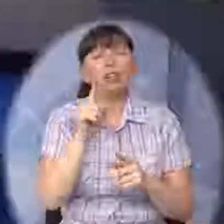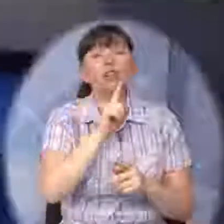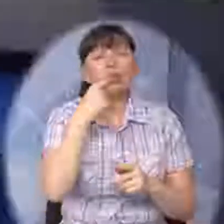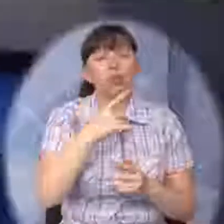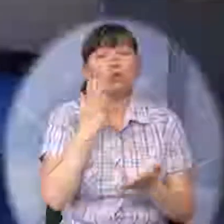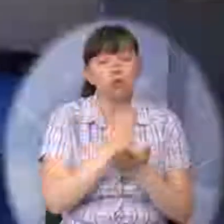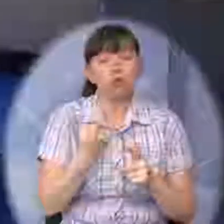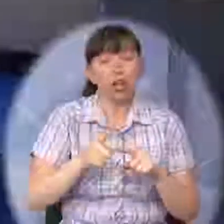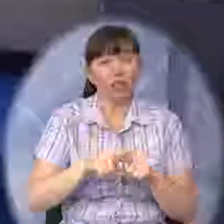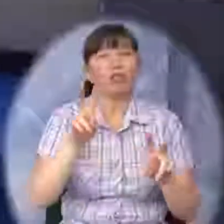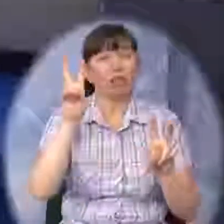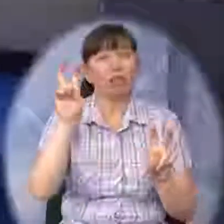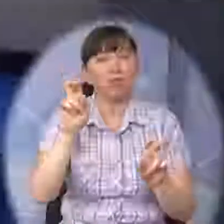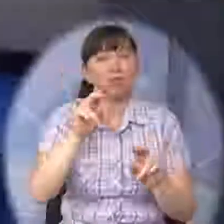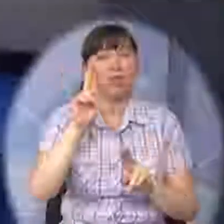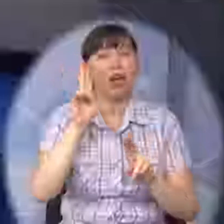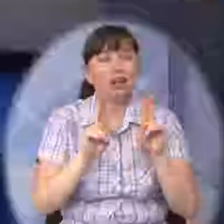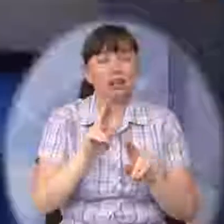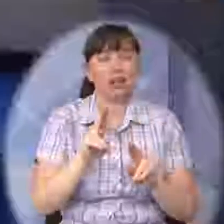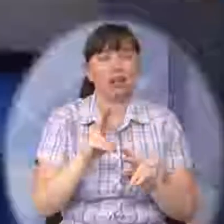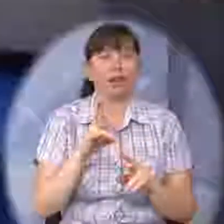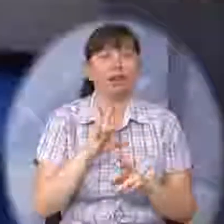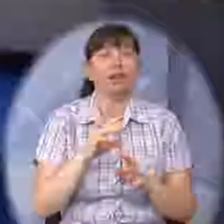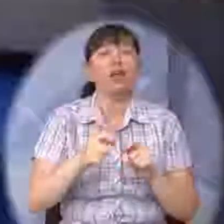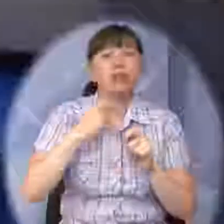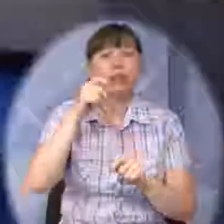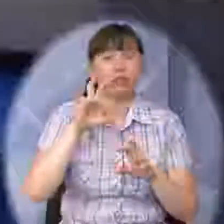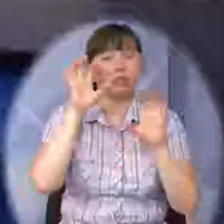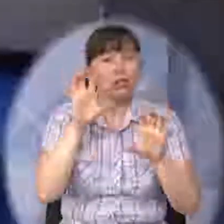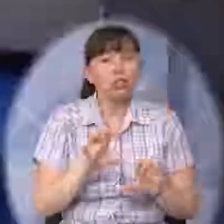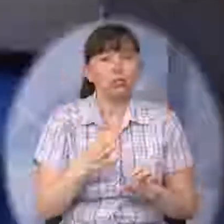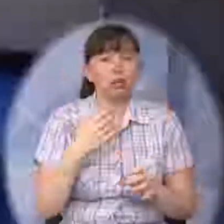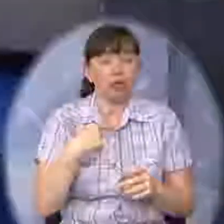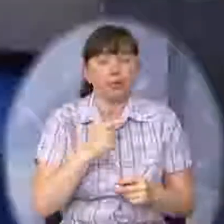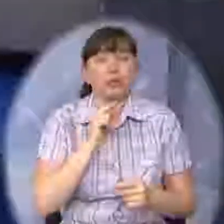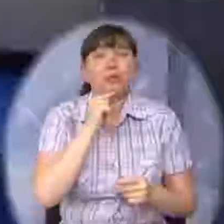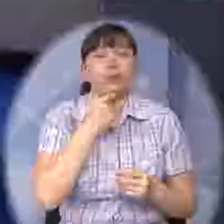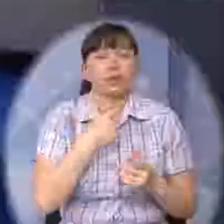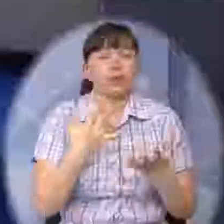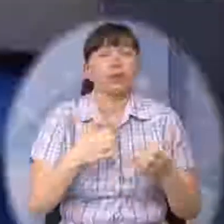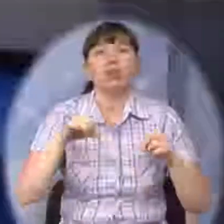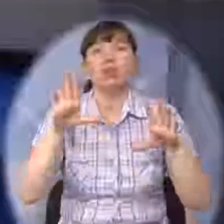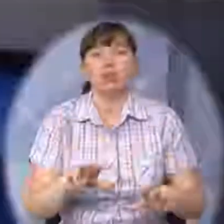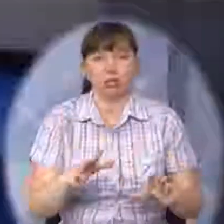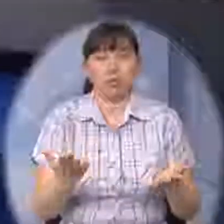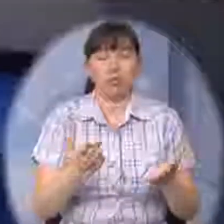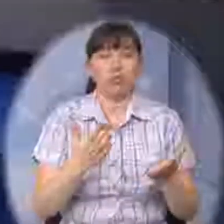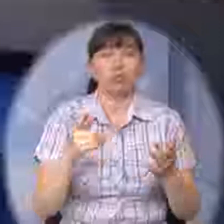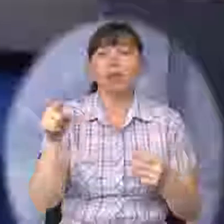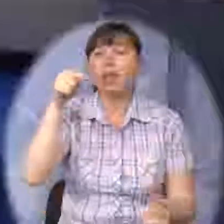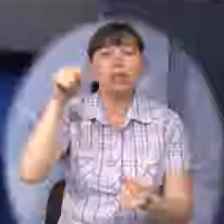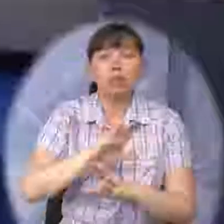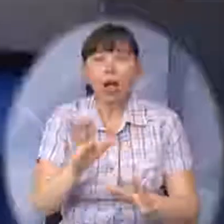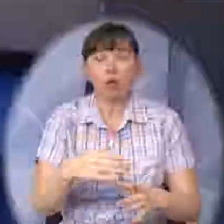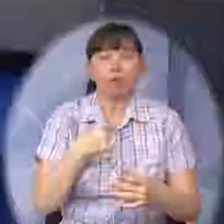dumneavoastră acum, că există aceste criterii de eligibilitate care tot timpul vă pun în dificultate ca primar să luați o decizie sau pe cei care